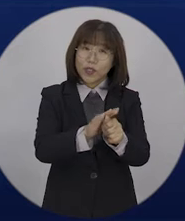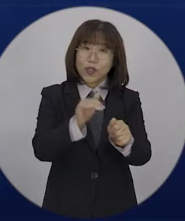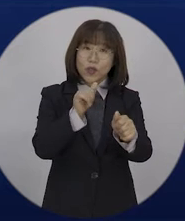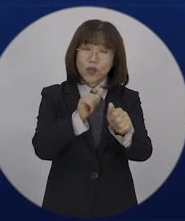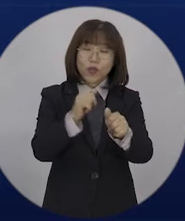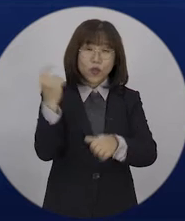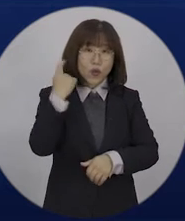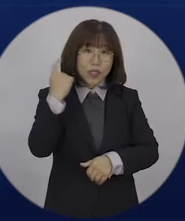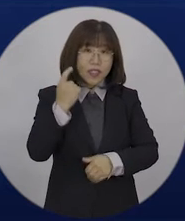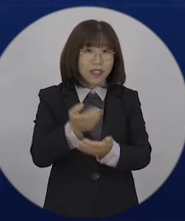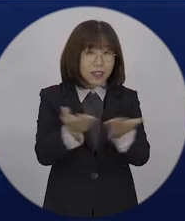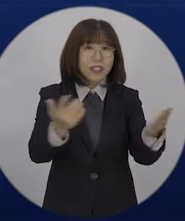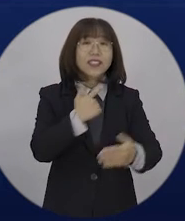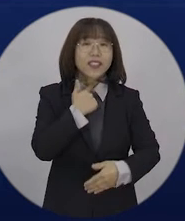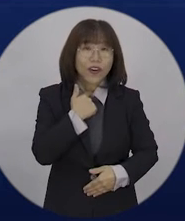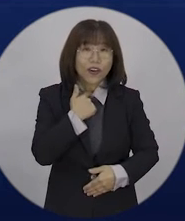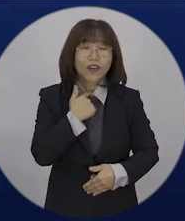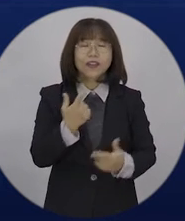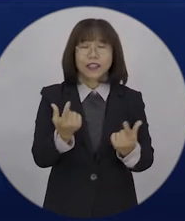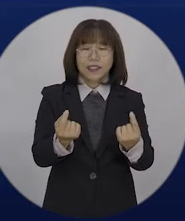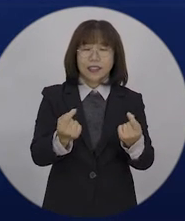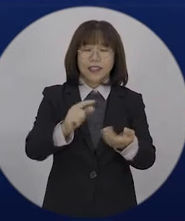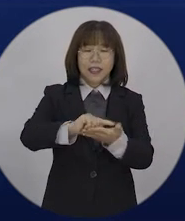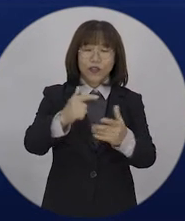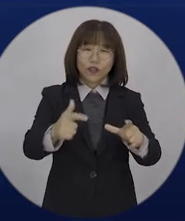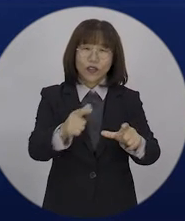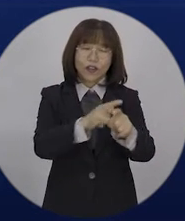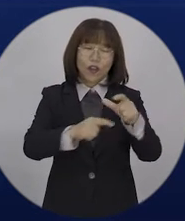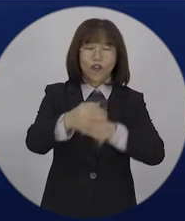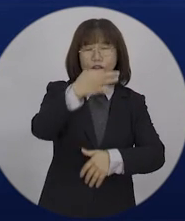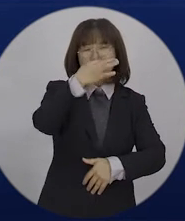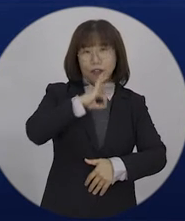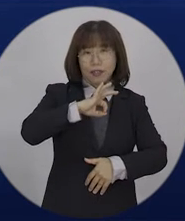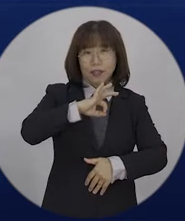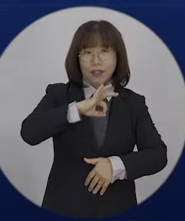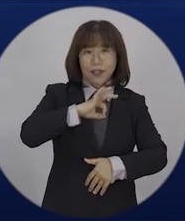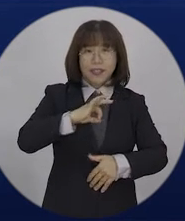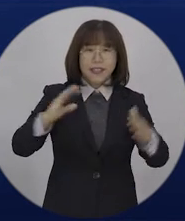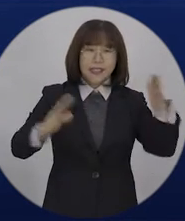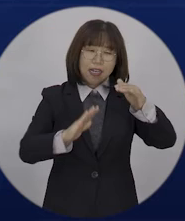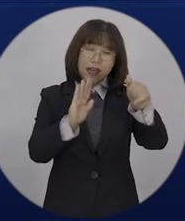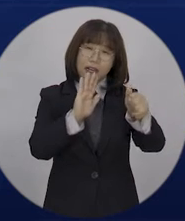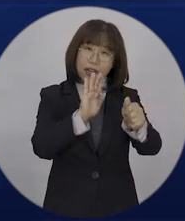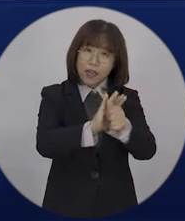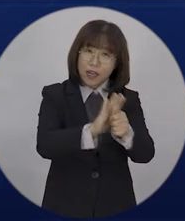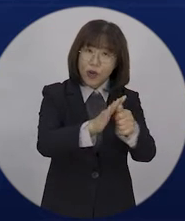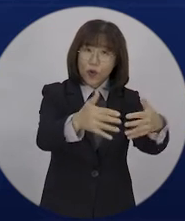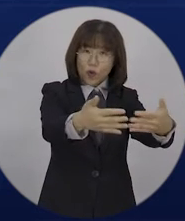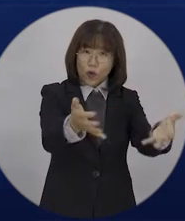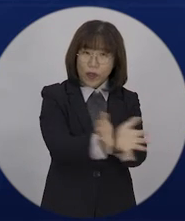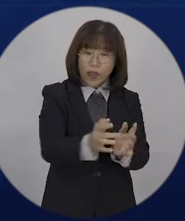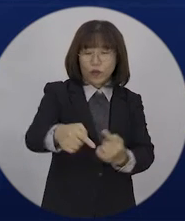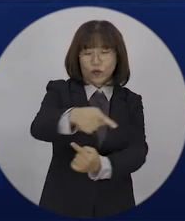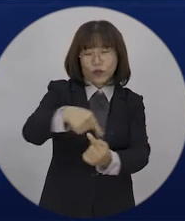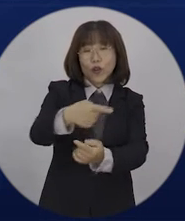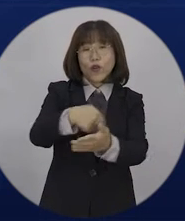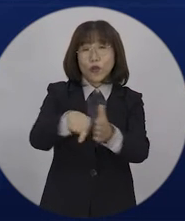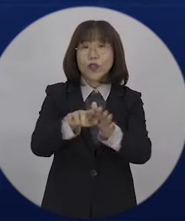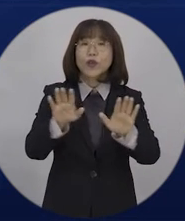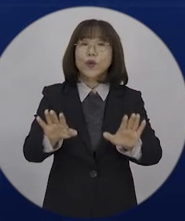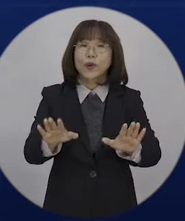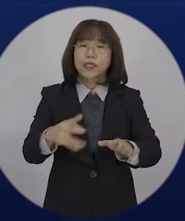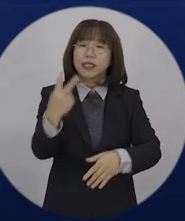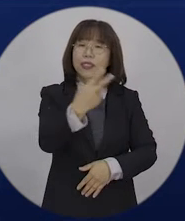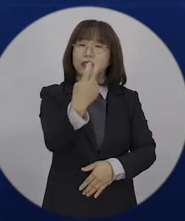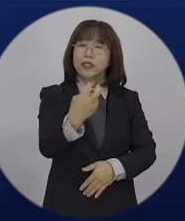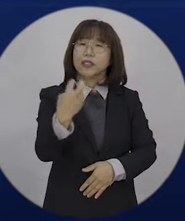소식도 전해드린 바 있습니다. 강서구는 더 내실 있는 장학회 운영을 위해 지난 11일 강서구청